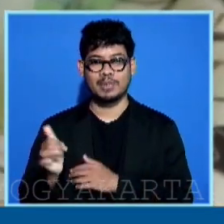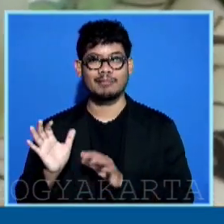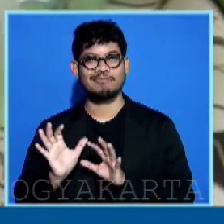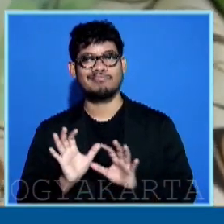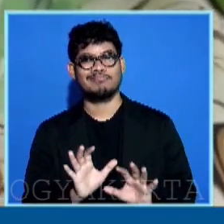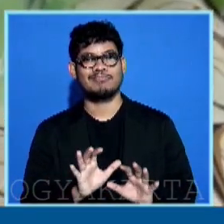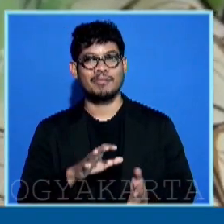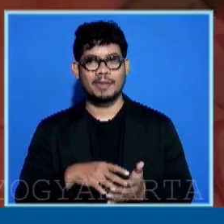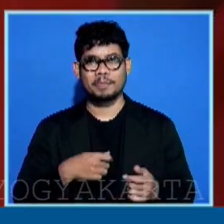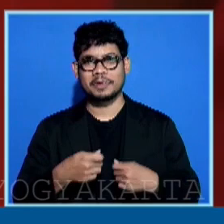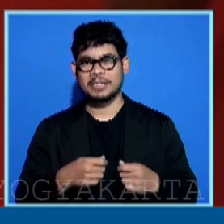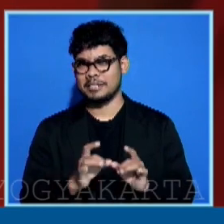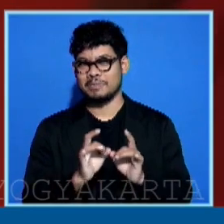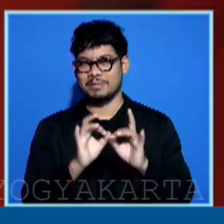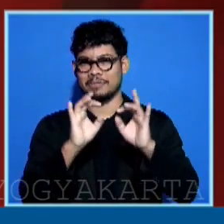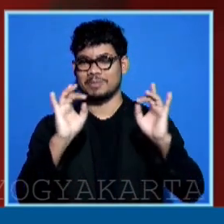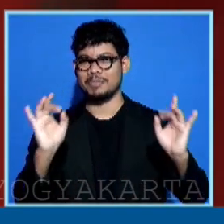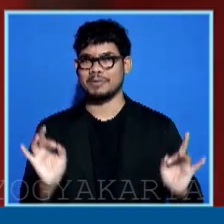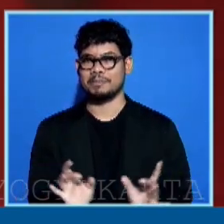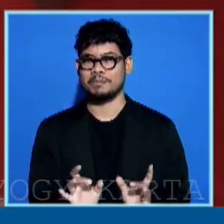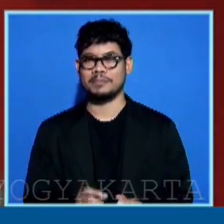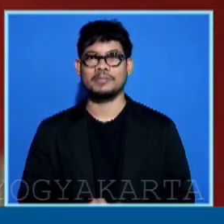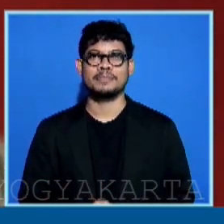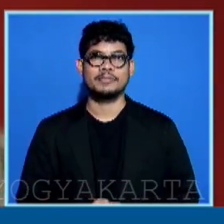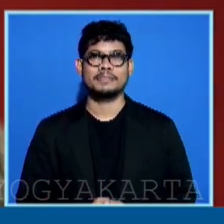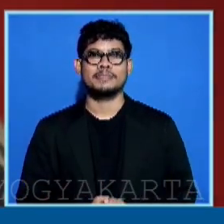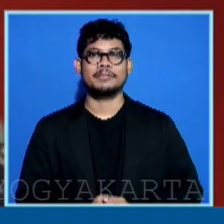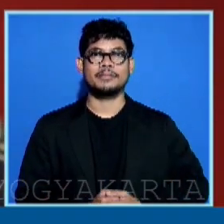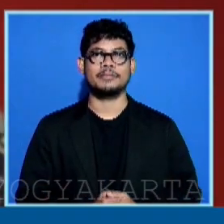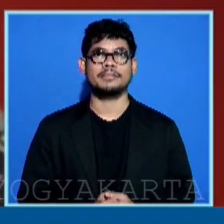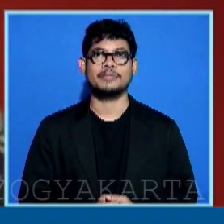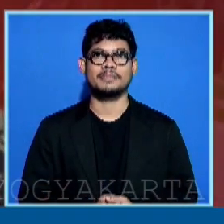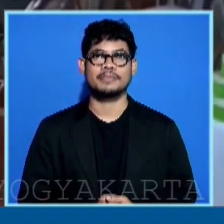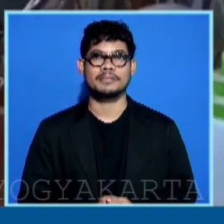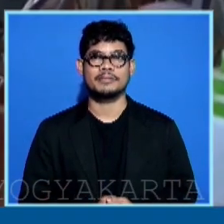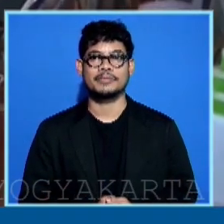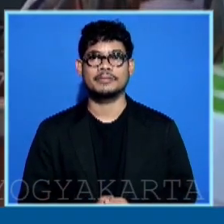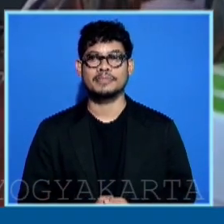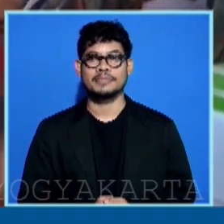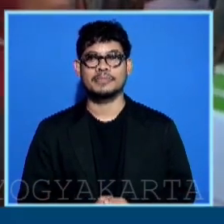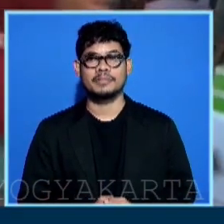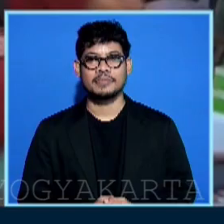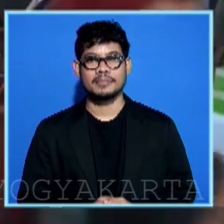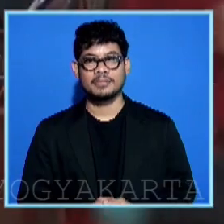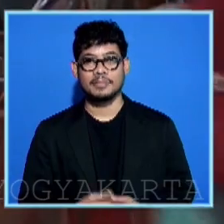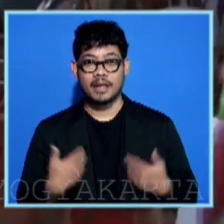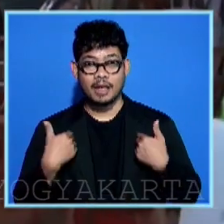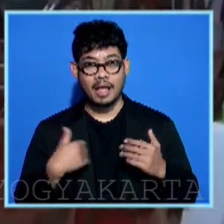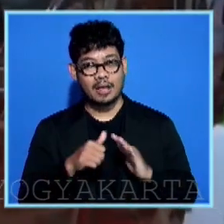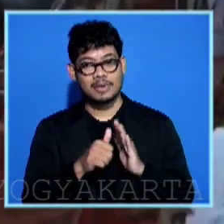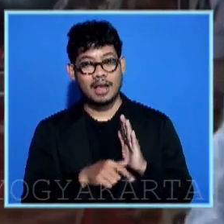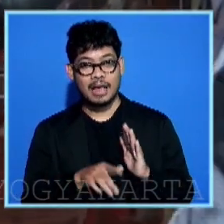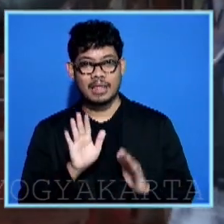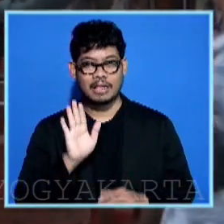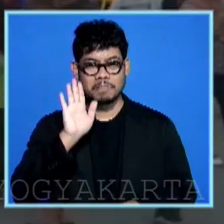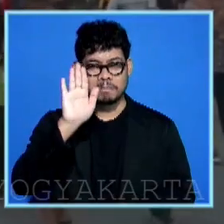kemawon produk-produk ingkang dipun cawisaken ing pasar menika. Wonten sawetawis adicara ingkang ugi badhe dipun adani